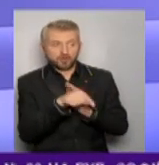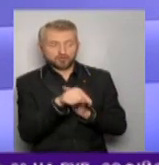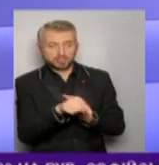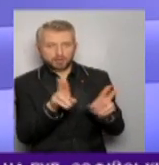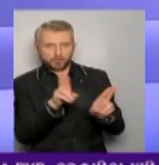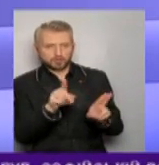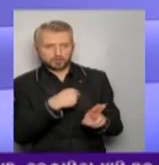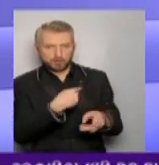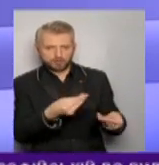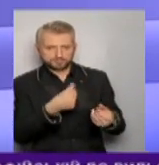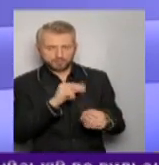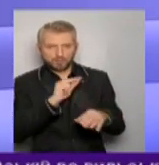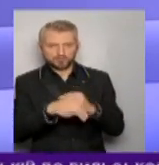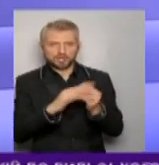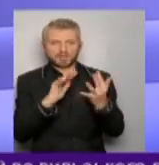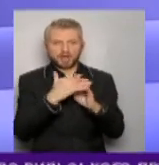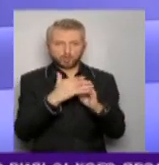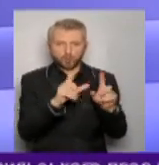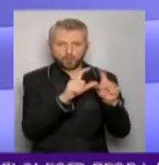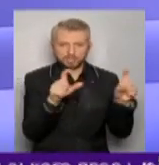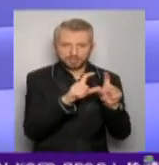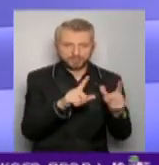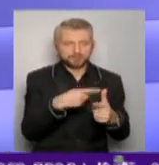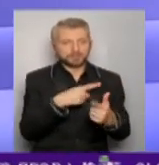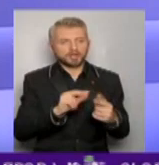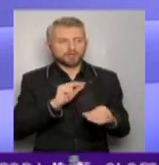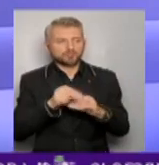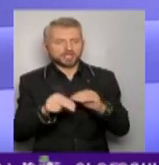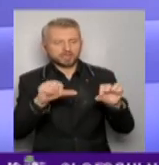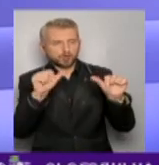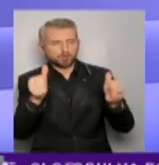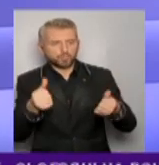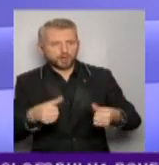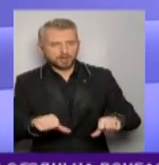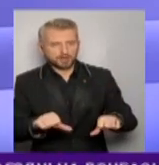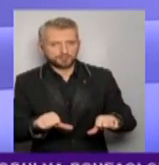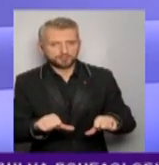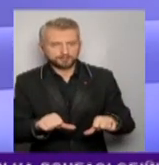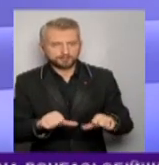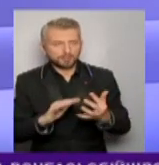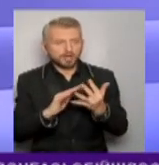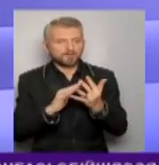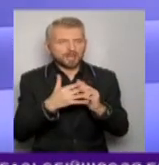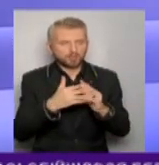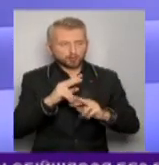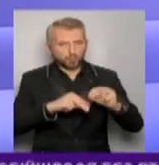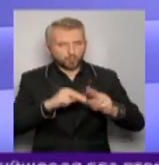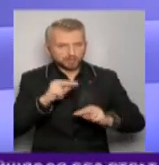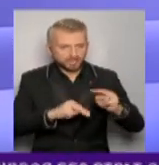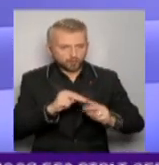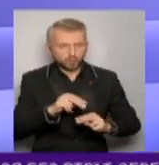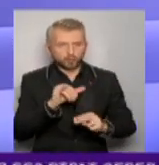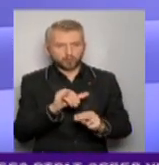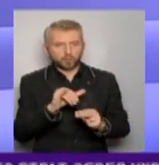нам насадили через агрохолдинги, чи все-таки через формування фермерського устрою у